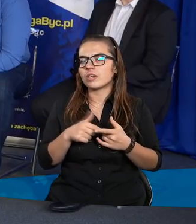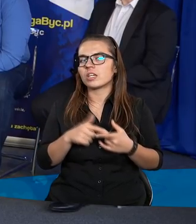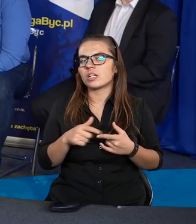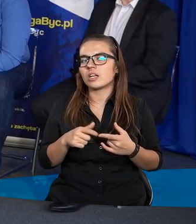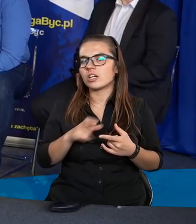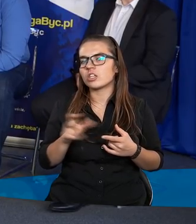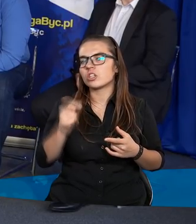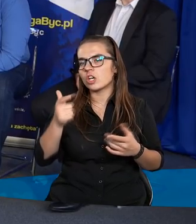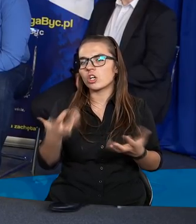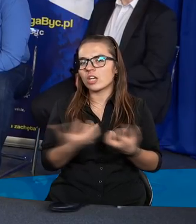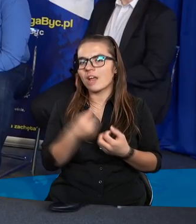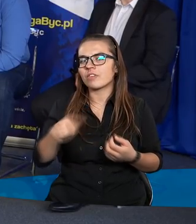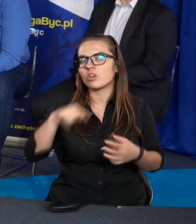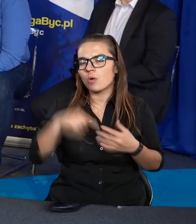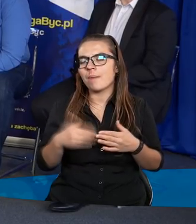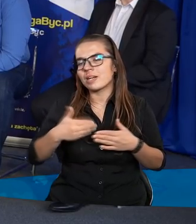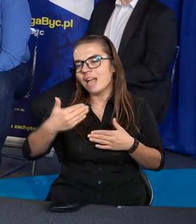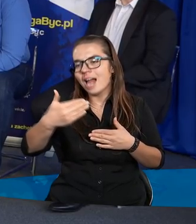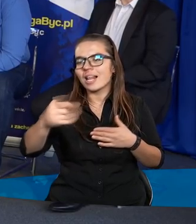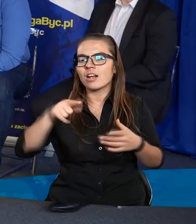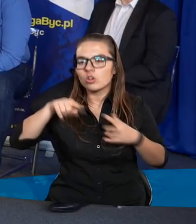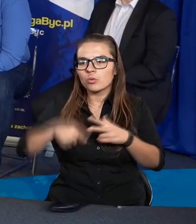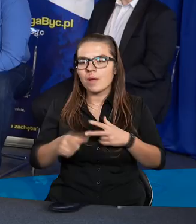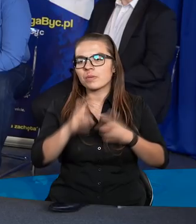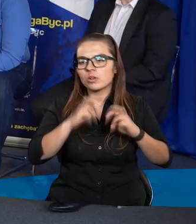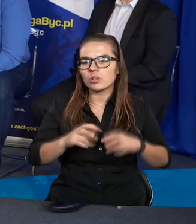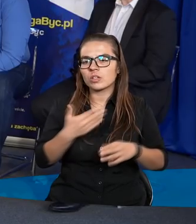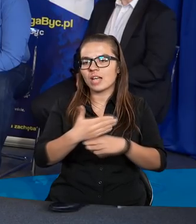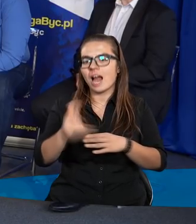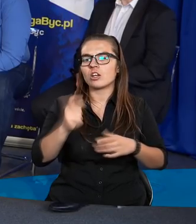już ty pobłądziłeś, to na twoich dzieciach będzie dalej tam, prawda,